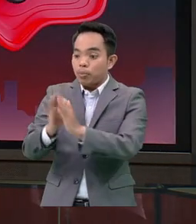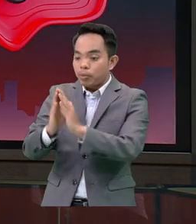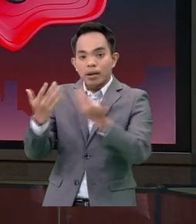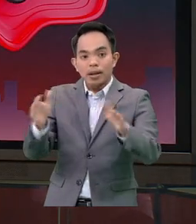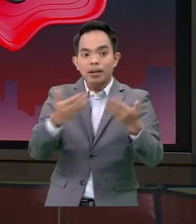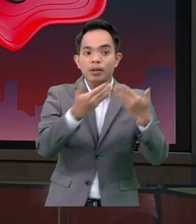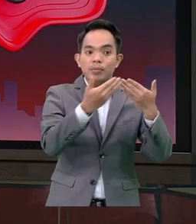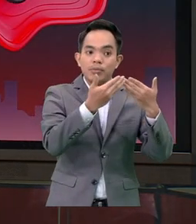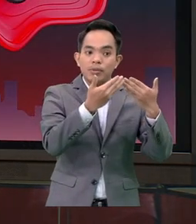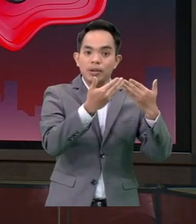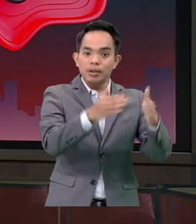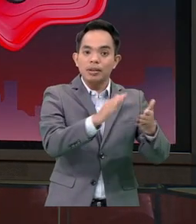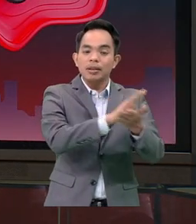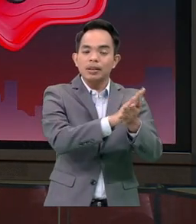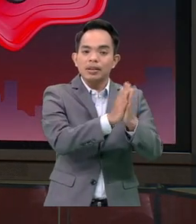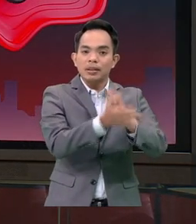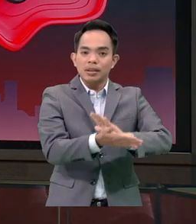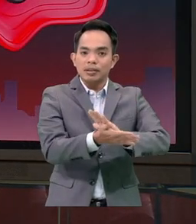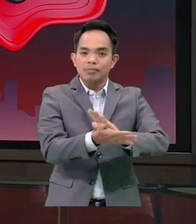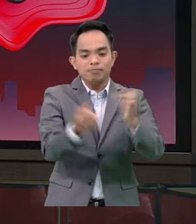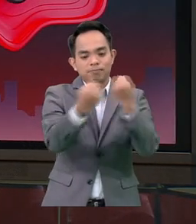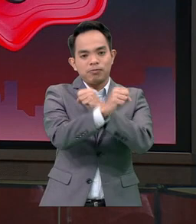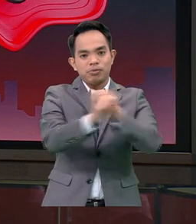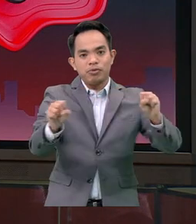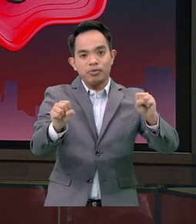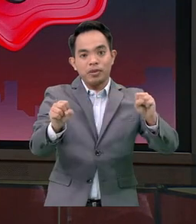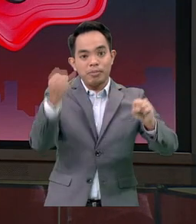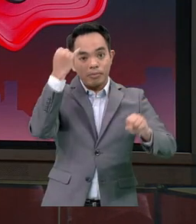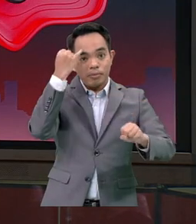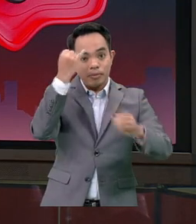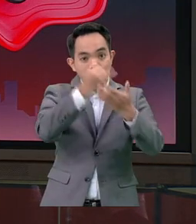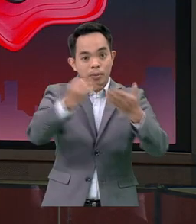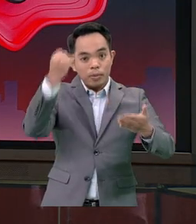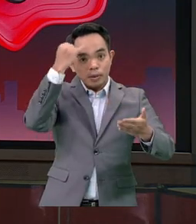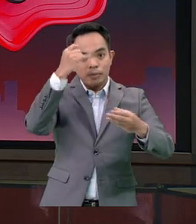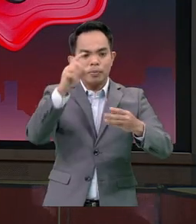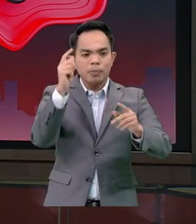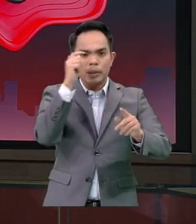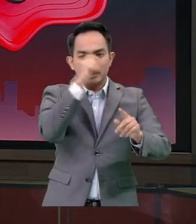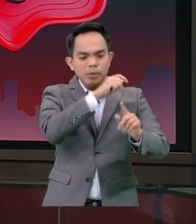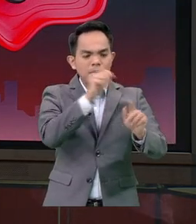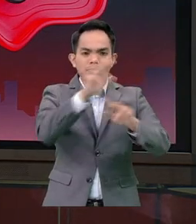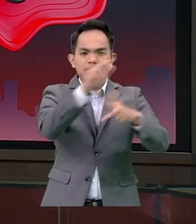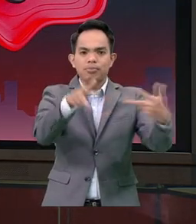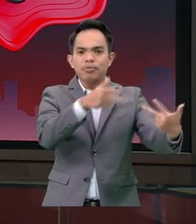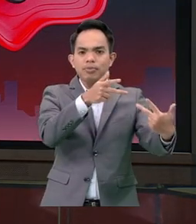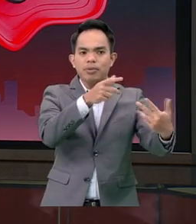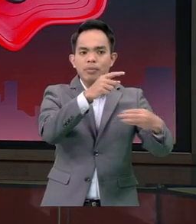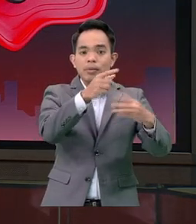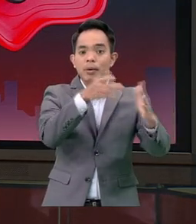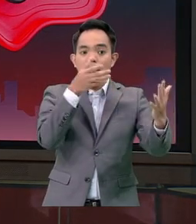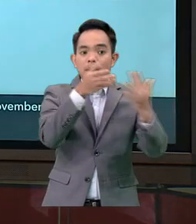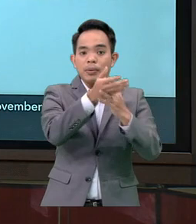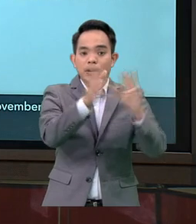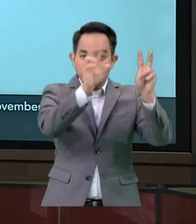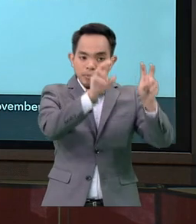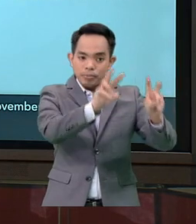dimaklumkan oleh itu soal kesediaan dan pengetahuan berkenaan dengan penipuan dalam talian ini kita kongsikan melalui kajian yang dibuat